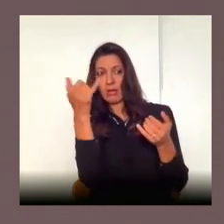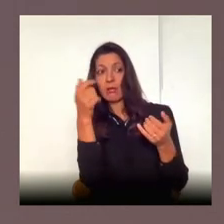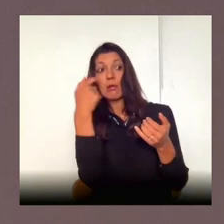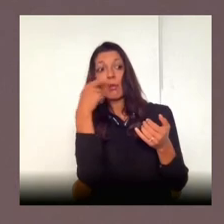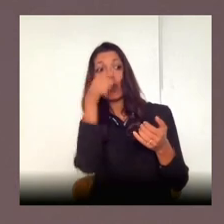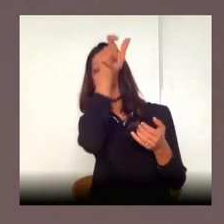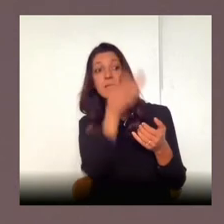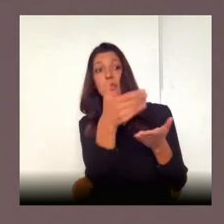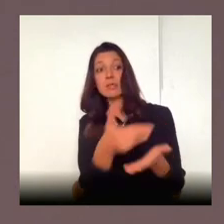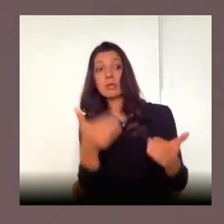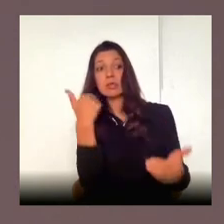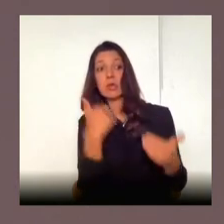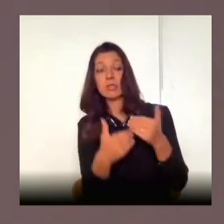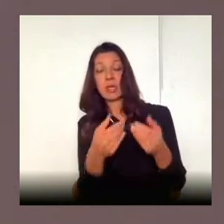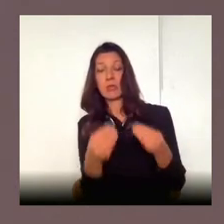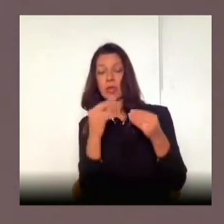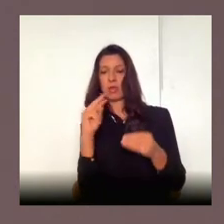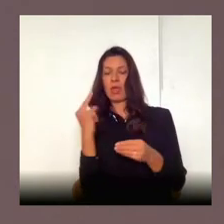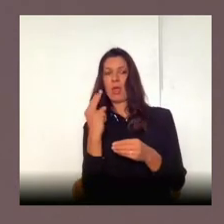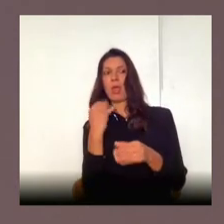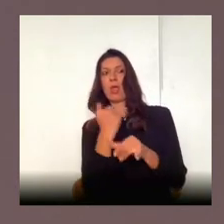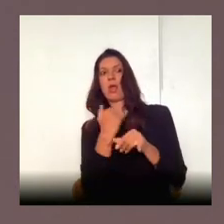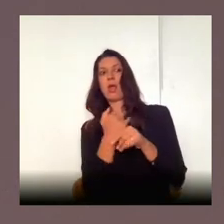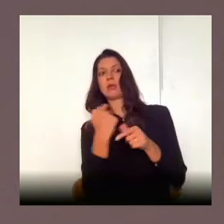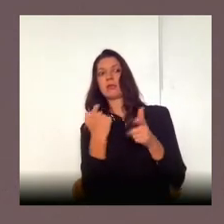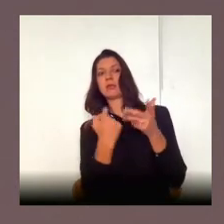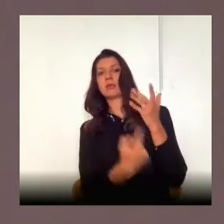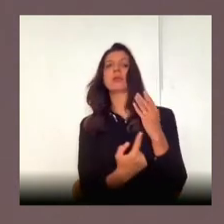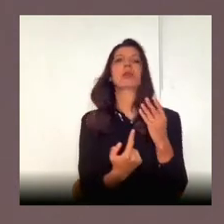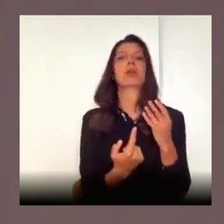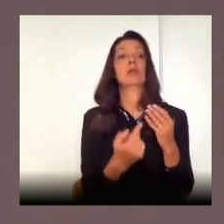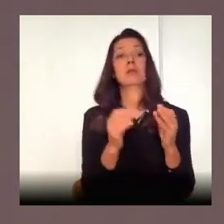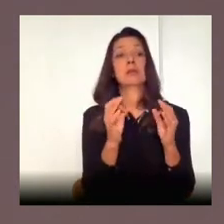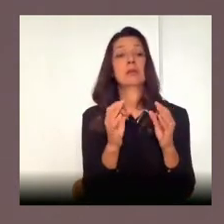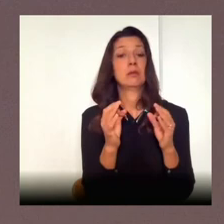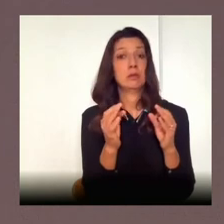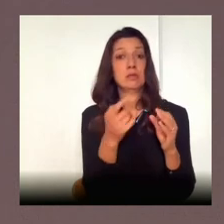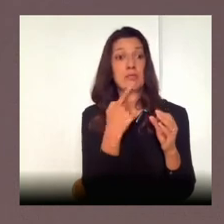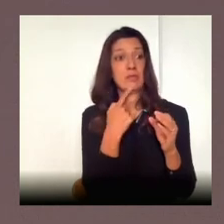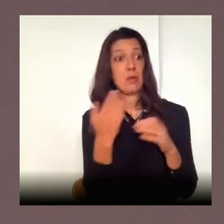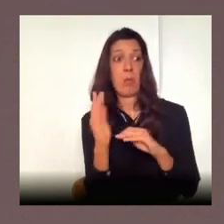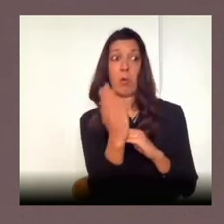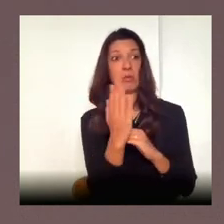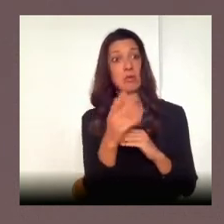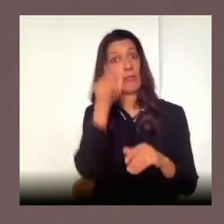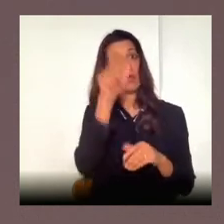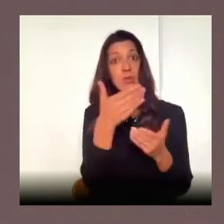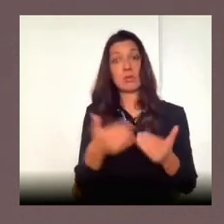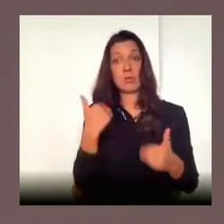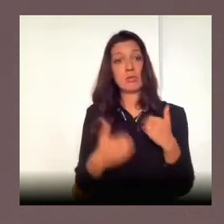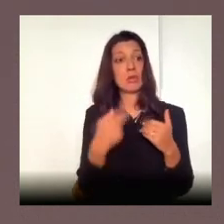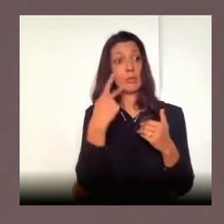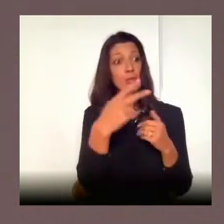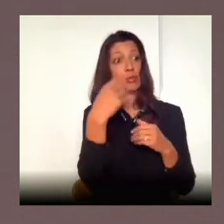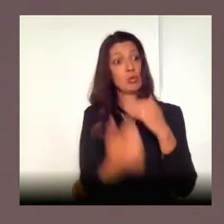d'une personne en situation de handicap et ses difficultés à un certain moment, hein, comme le précisait monsieur, hein, ce